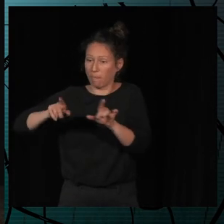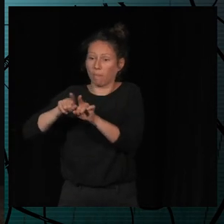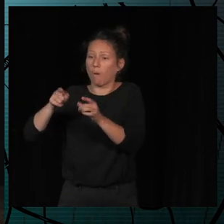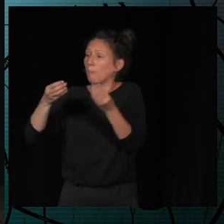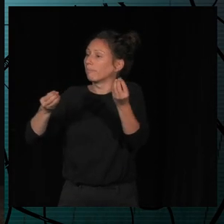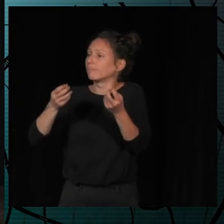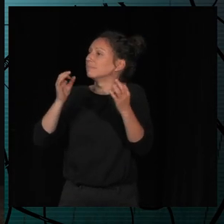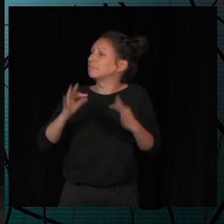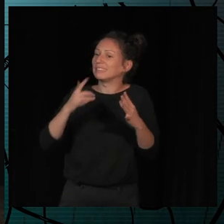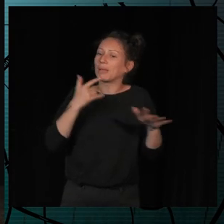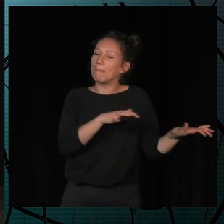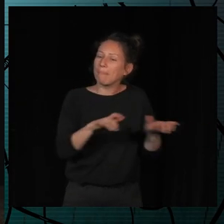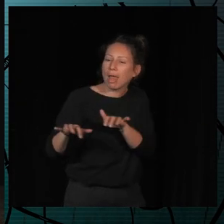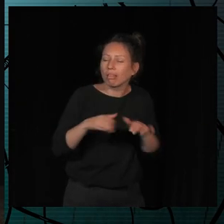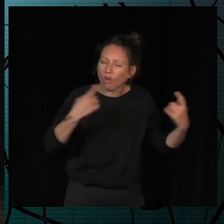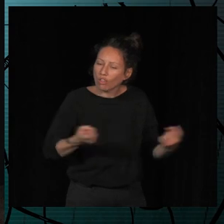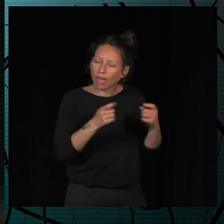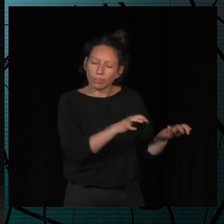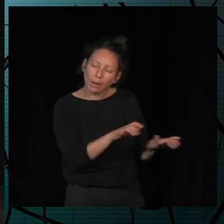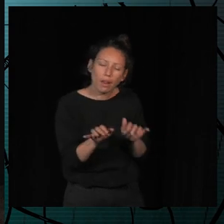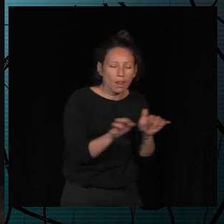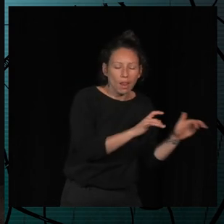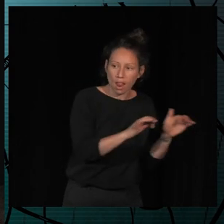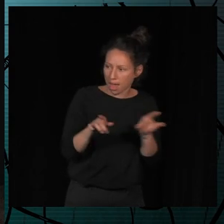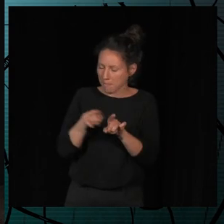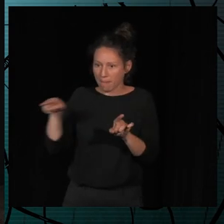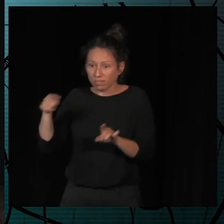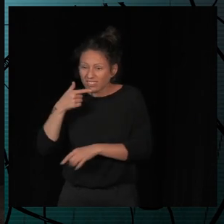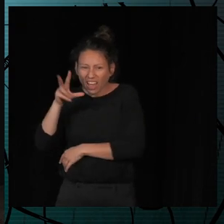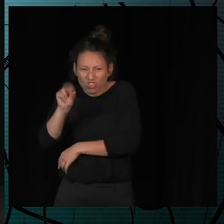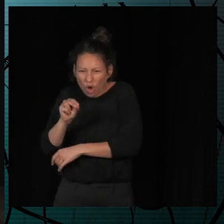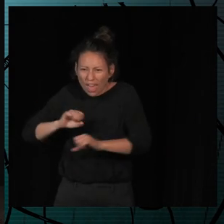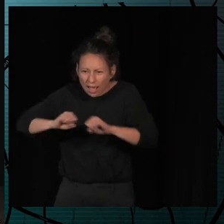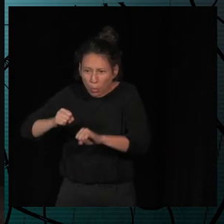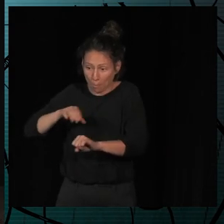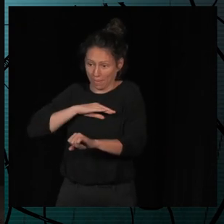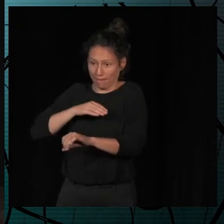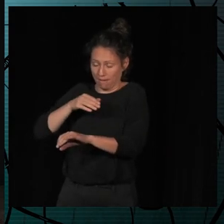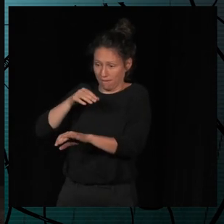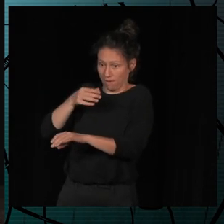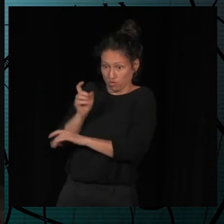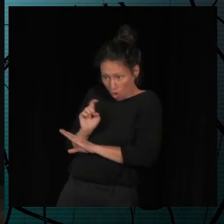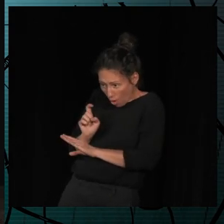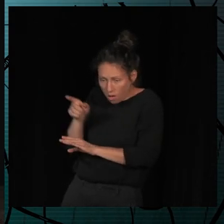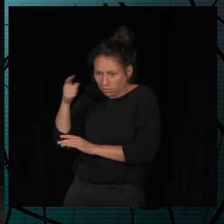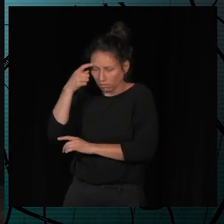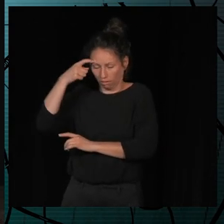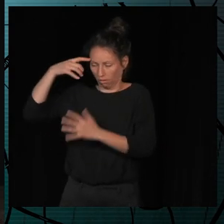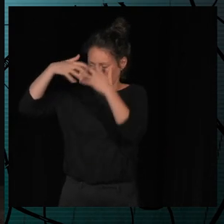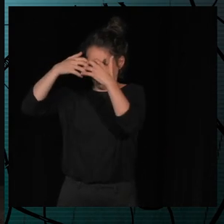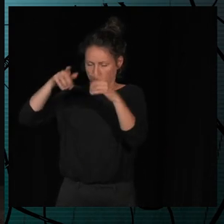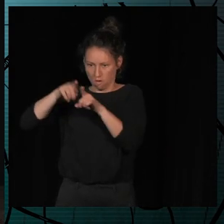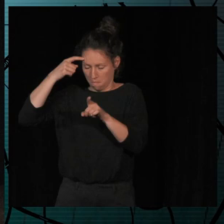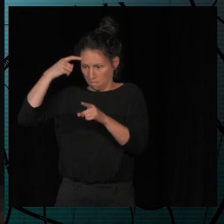quoi donc 30 actions par seconde c'est c'est assez dingue pour le cerveau donc c'est là où on va plutôt être sur une notion de sport parce que c'est très